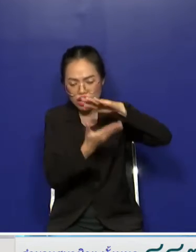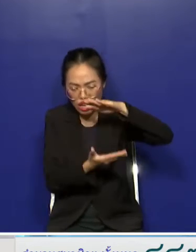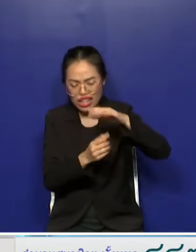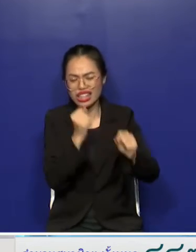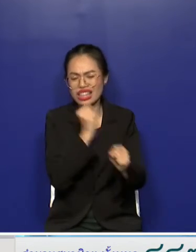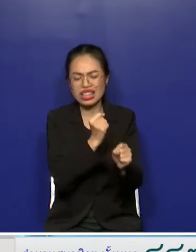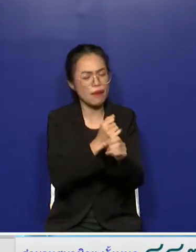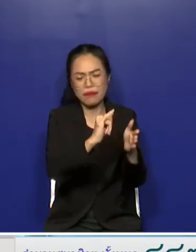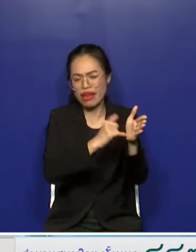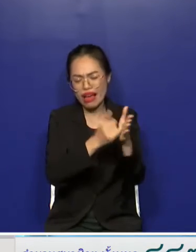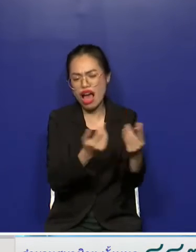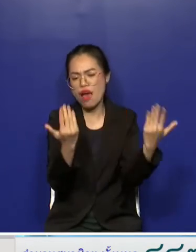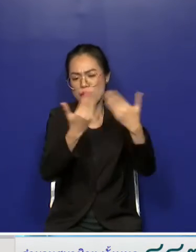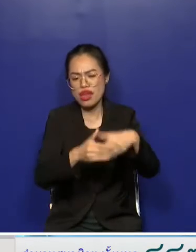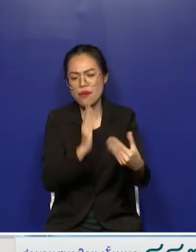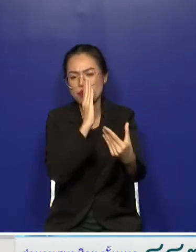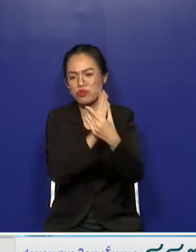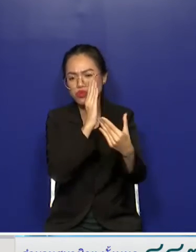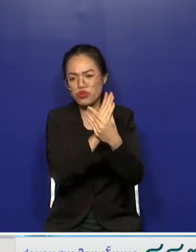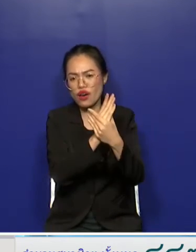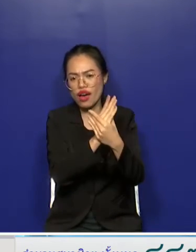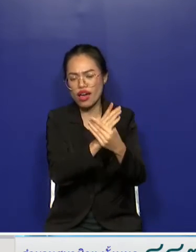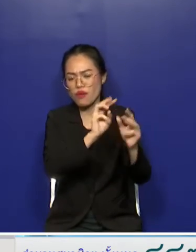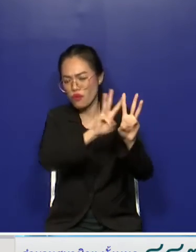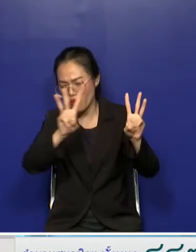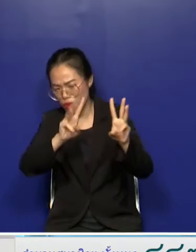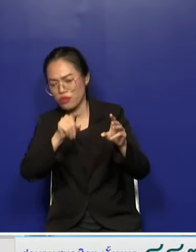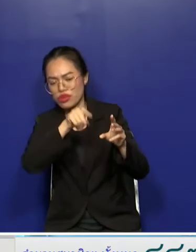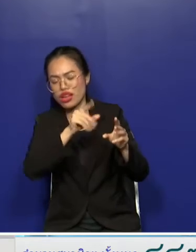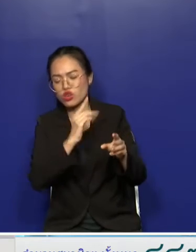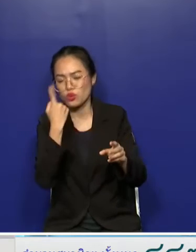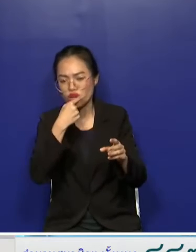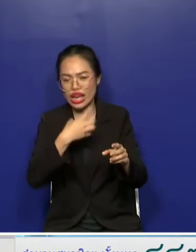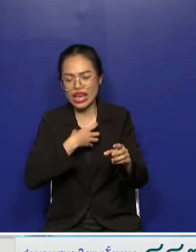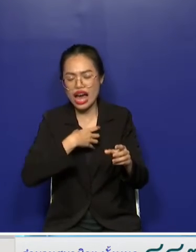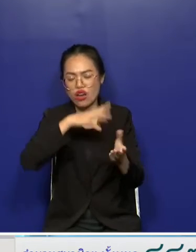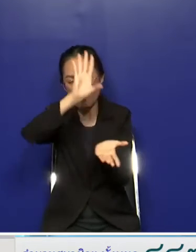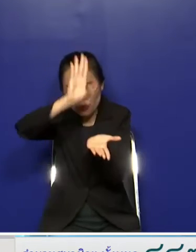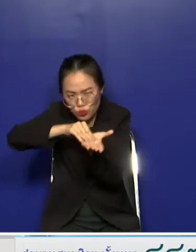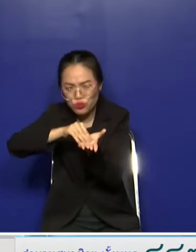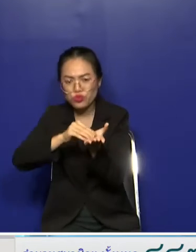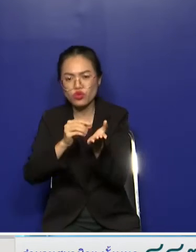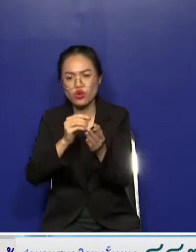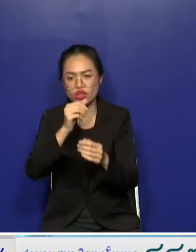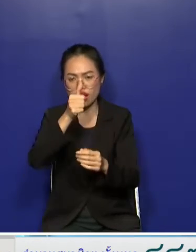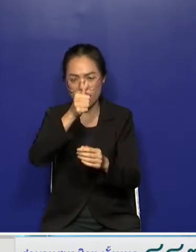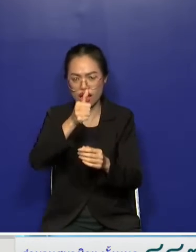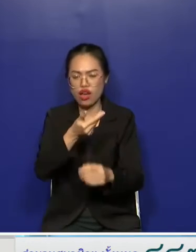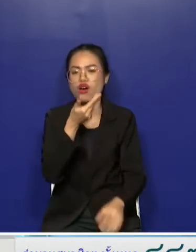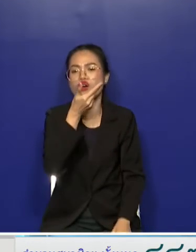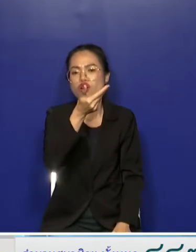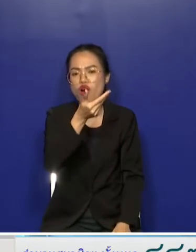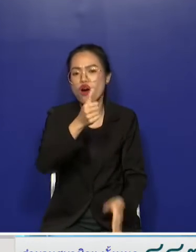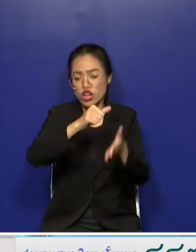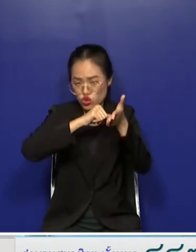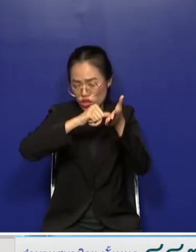ไดมยครับมันจเป็ไล์หมดเลยใครอยากได้มาดานโลดไปเลยอย่นี้เป็ต้นคร ธมฐานครับขออนุญาขความกรุณาทำอ